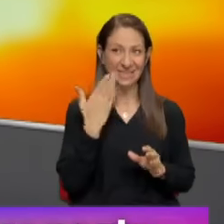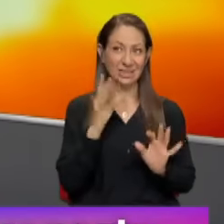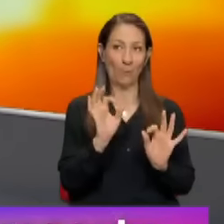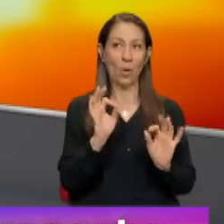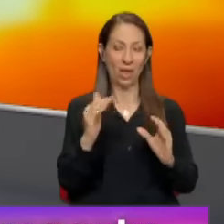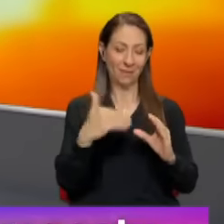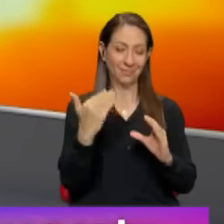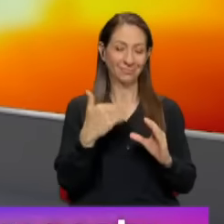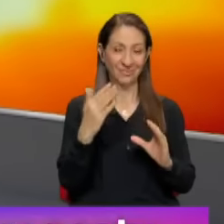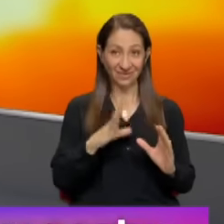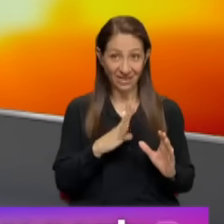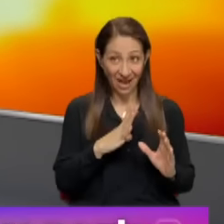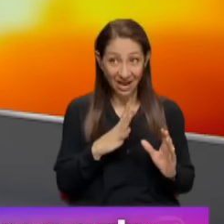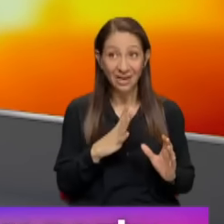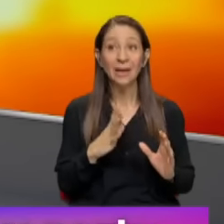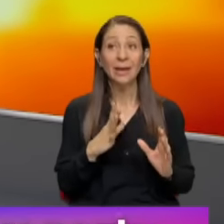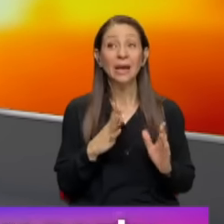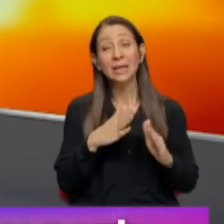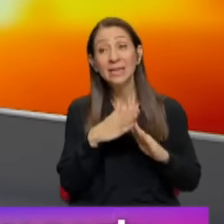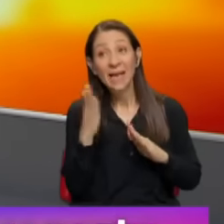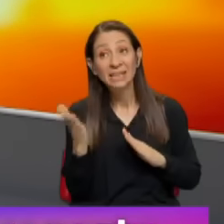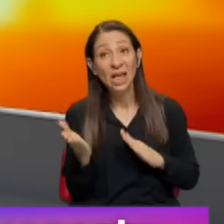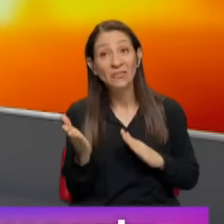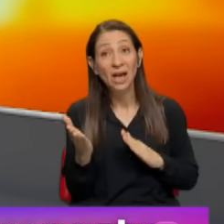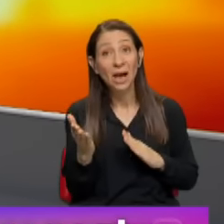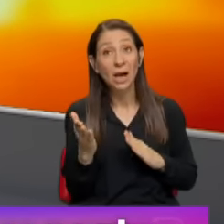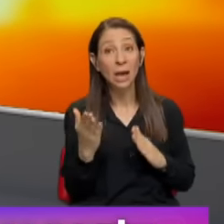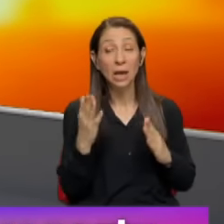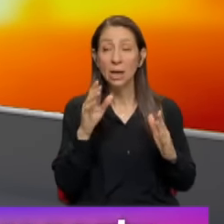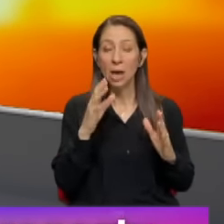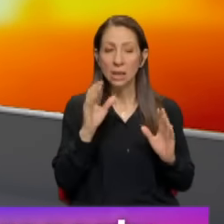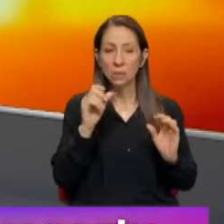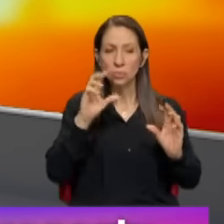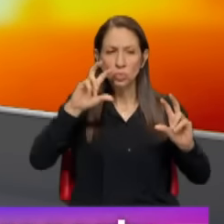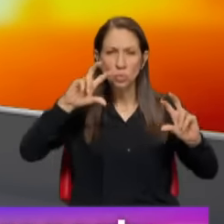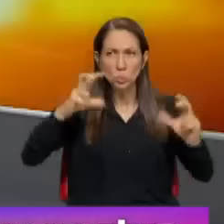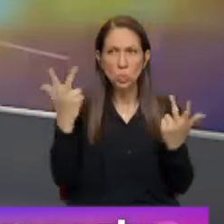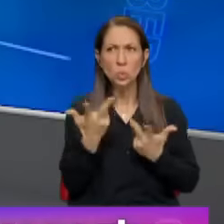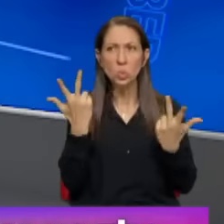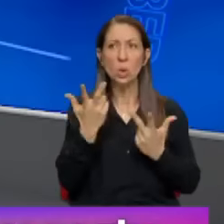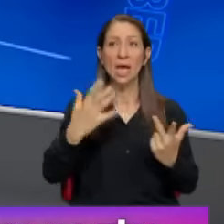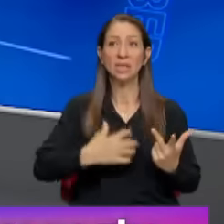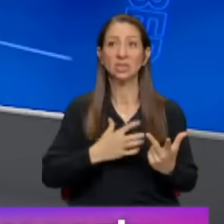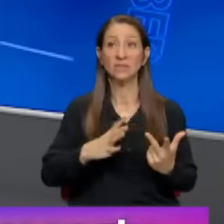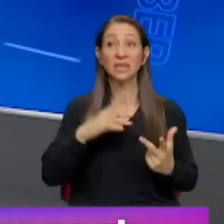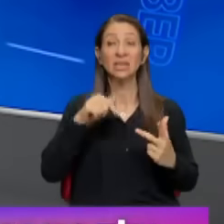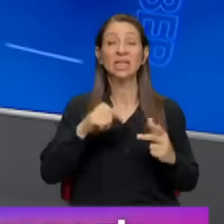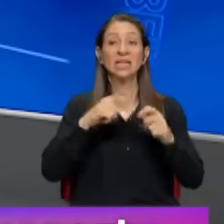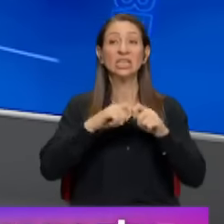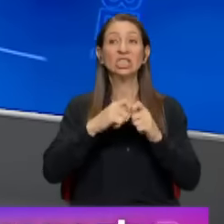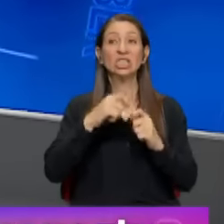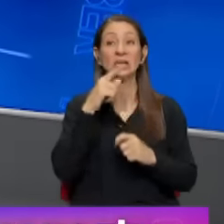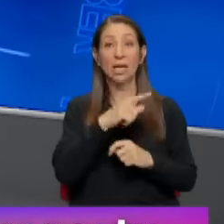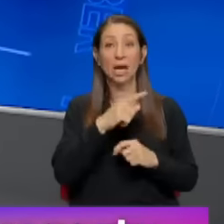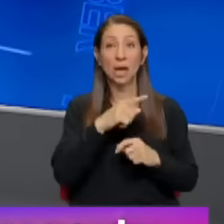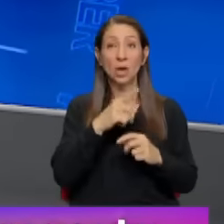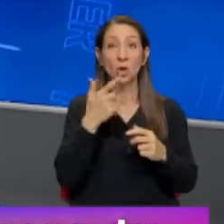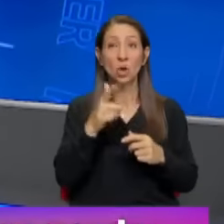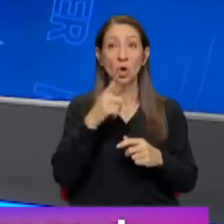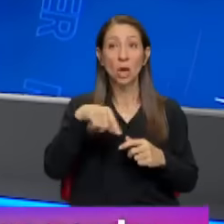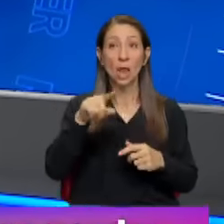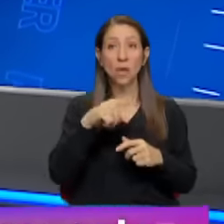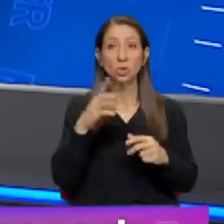böyle değerlendirmelerde bulunurken, diğer tarafta da kuraklık endişesi var. Hatta şimdi Kırşehir'de